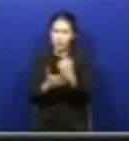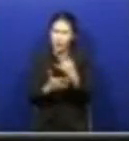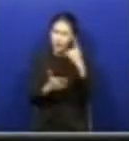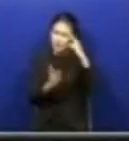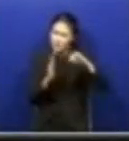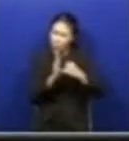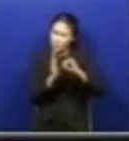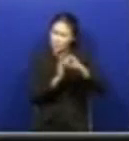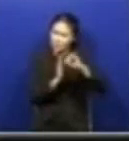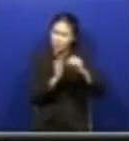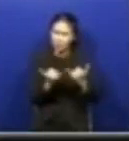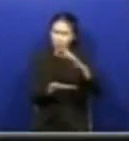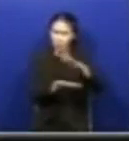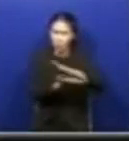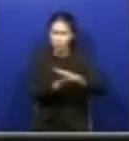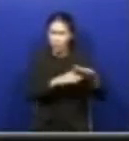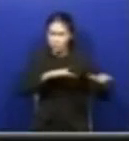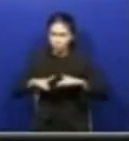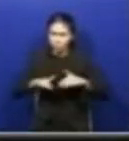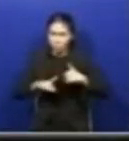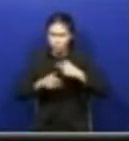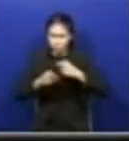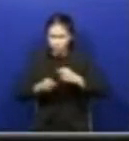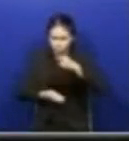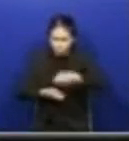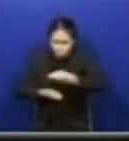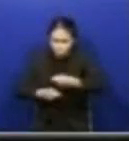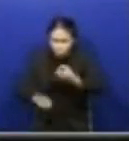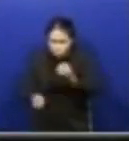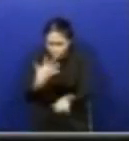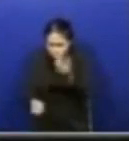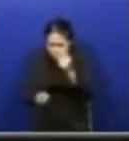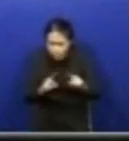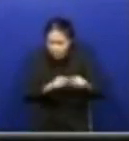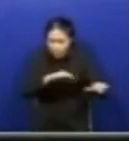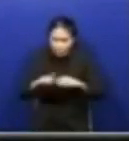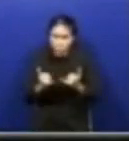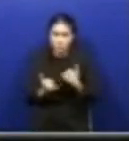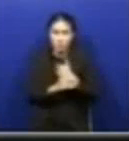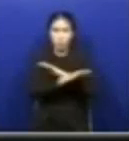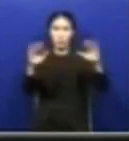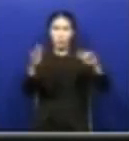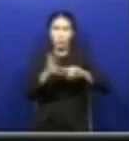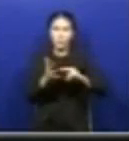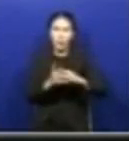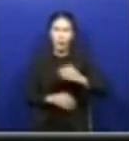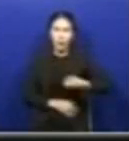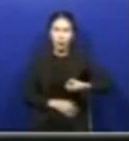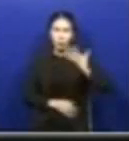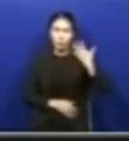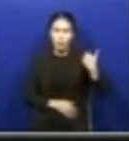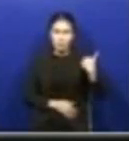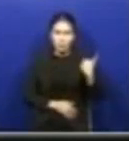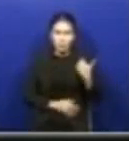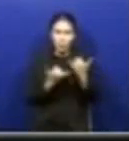งเรียนก็เตรียมสถานที่กุดนู่นกุดนี่วันนี้ยกเลิกผมก็เชื่อเหมือนพวกท่านนั่นแหละครับเพราะ